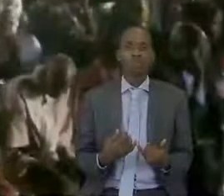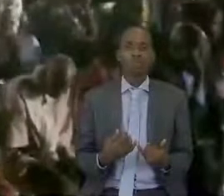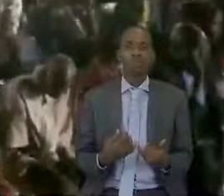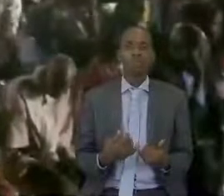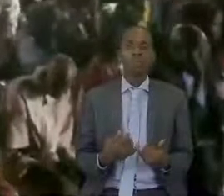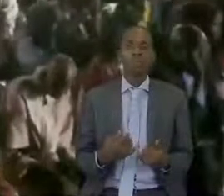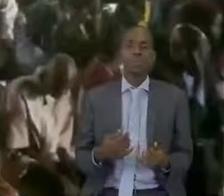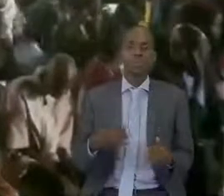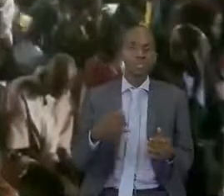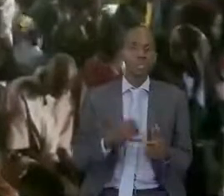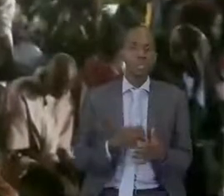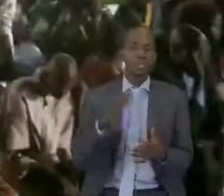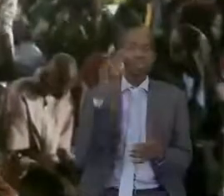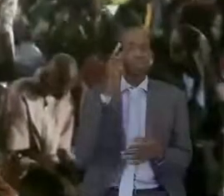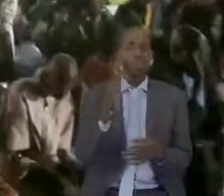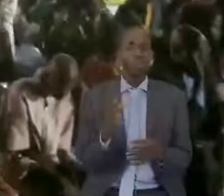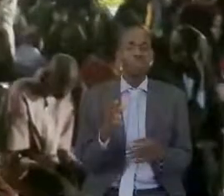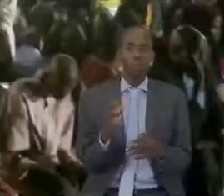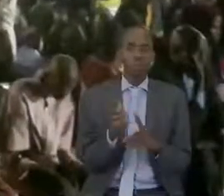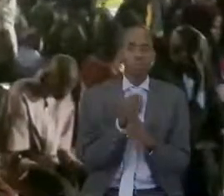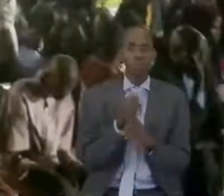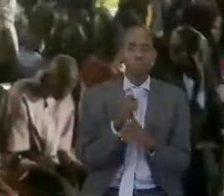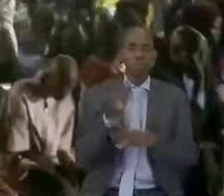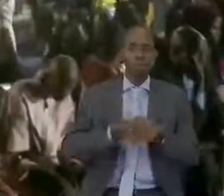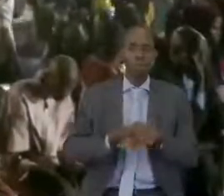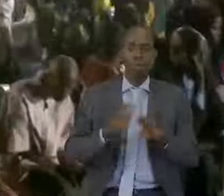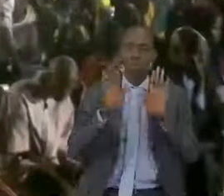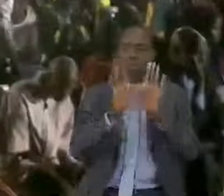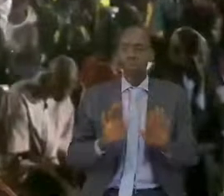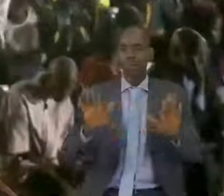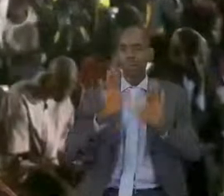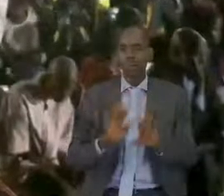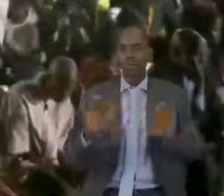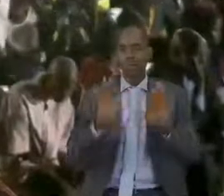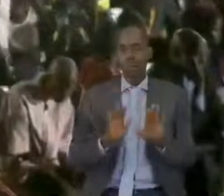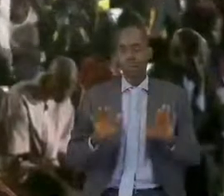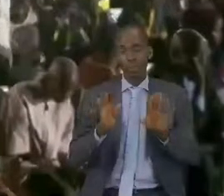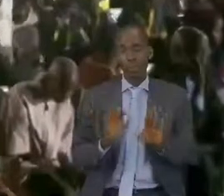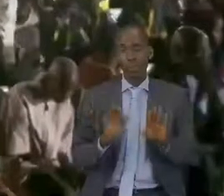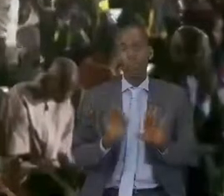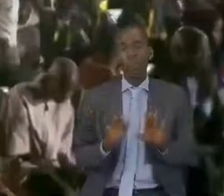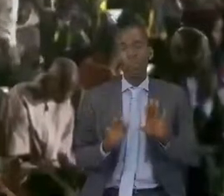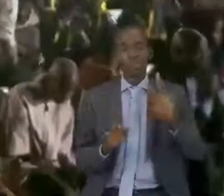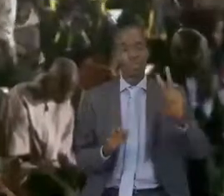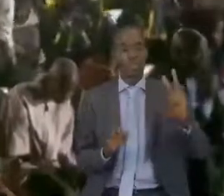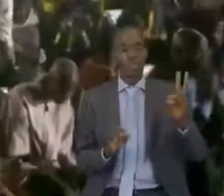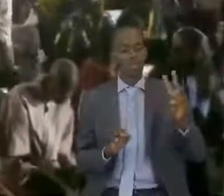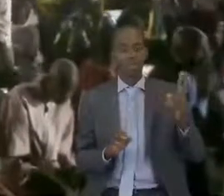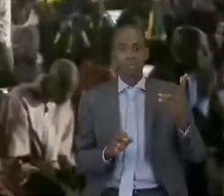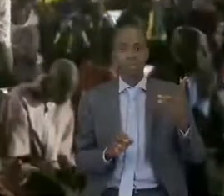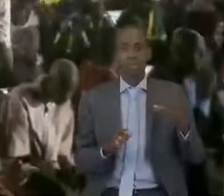Et ce sera le dimanche 6 novembre 2022. Vous aurez plus de détails